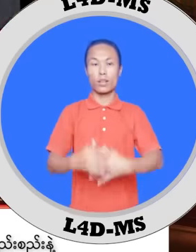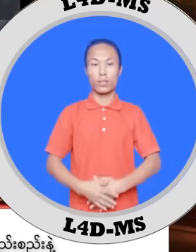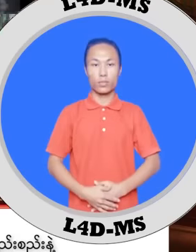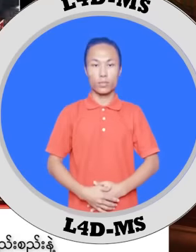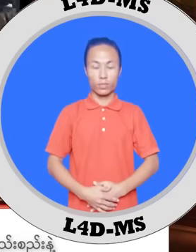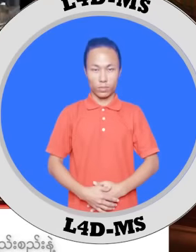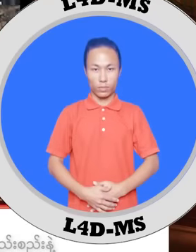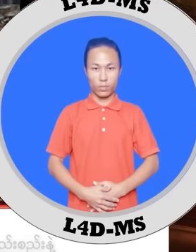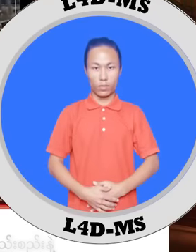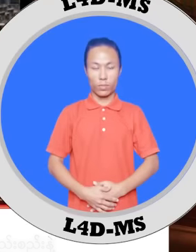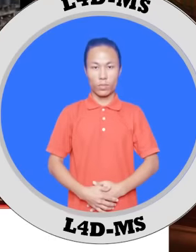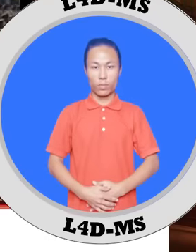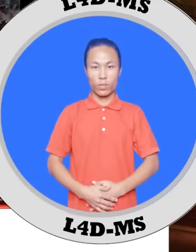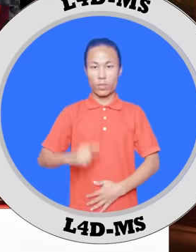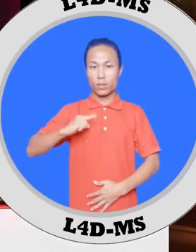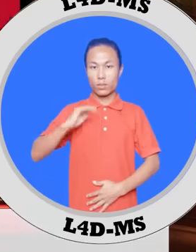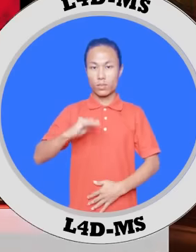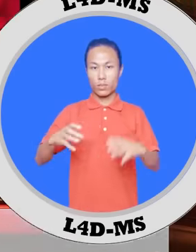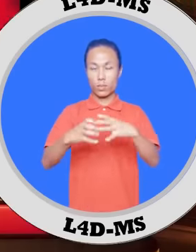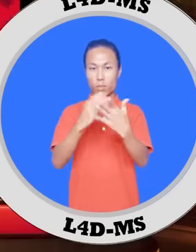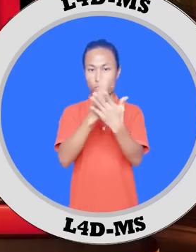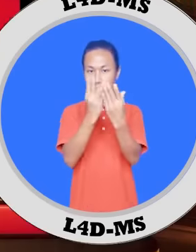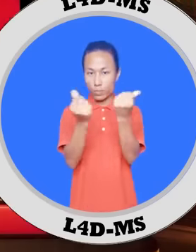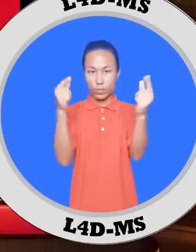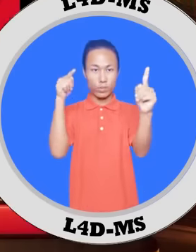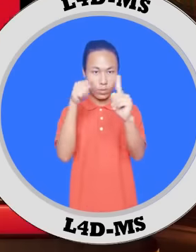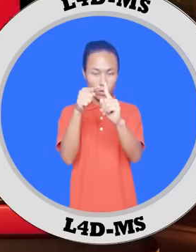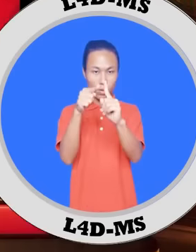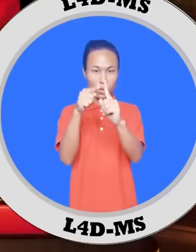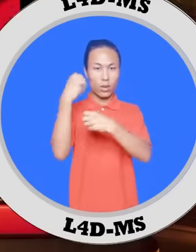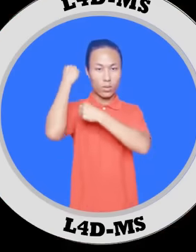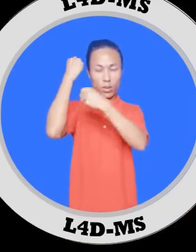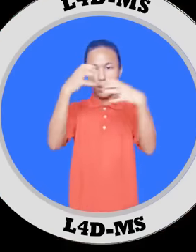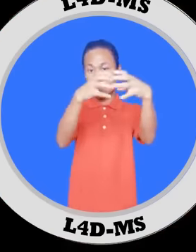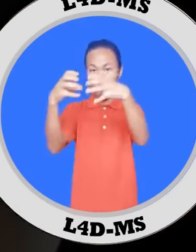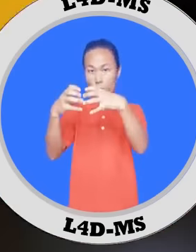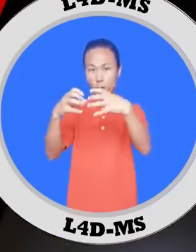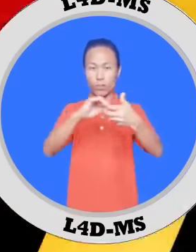ပြောင်းပြင်ဆင်ထားကြဖို့ NUG ပြည်အောင်စုဝန်ကြီးချုပ်ကပြောကြားခဲ့တဲ့သတင်းပဲဖြစ်ပါရစေ။